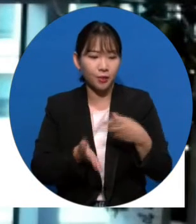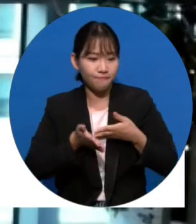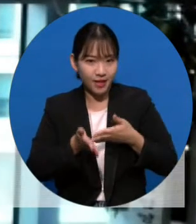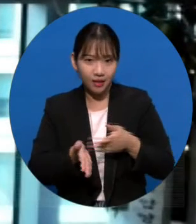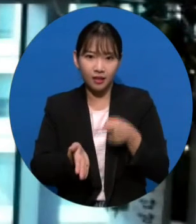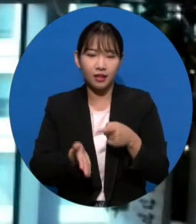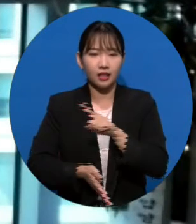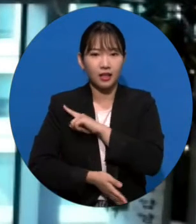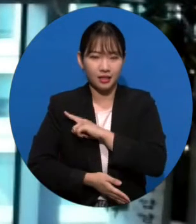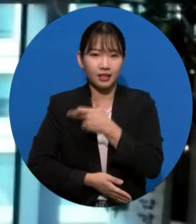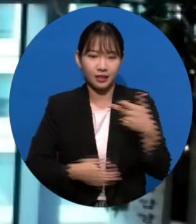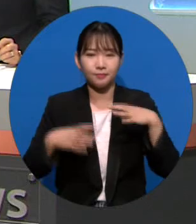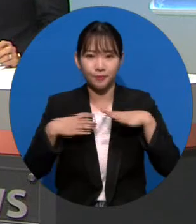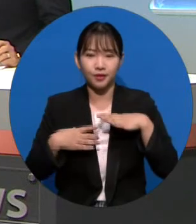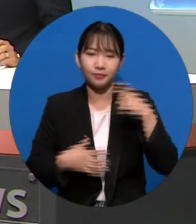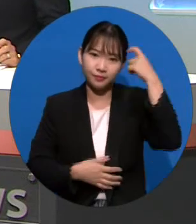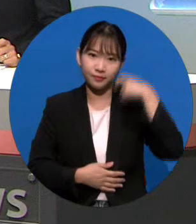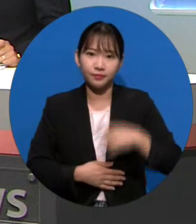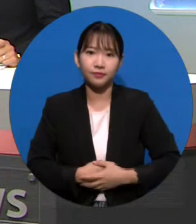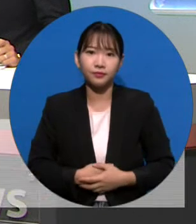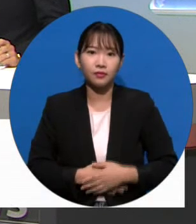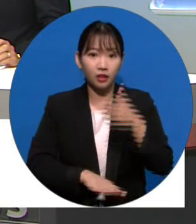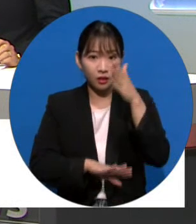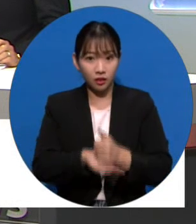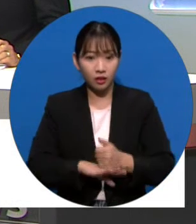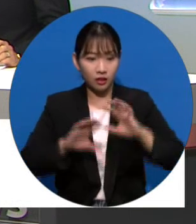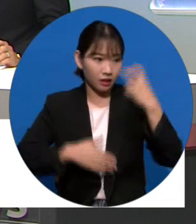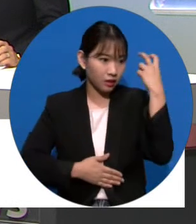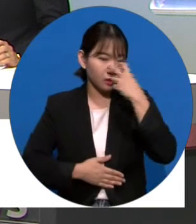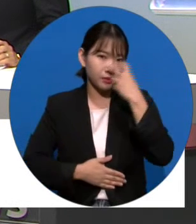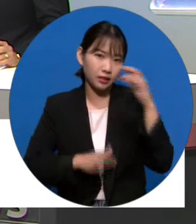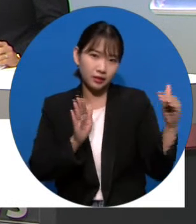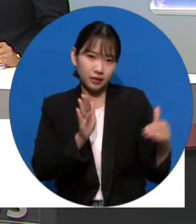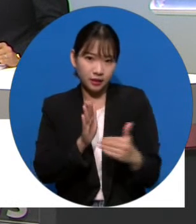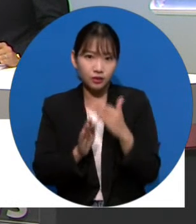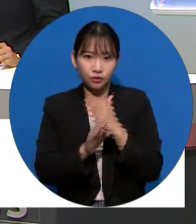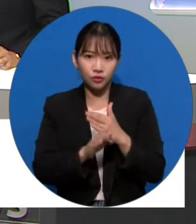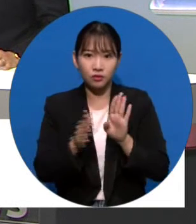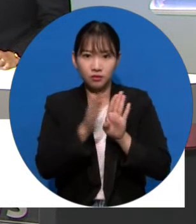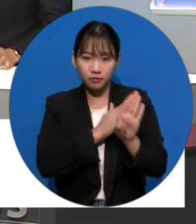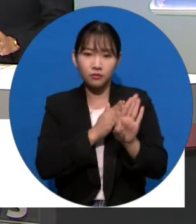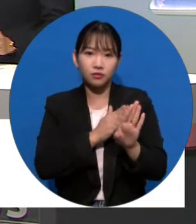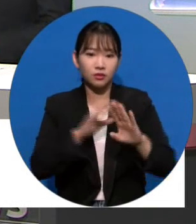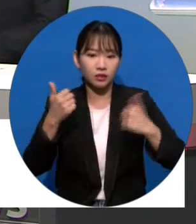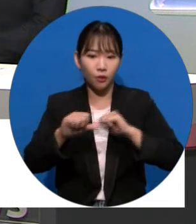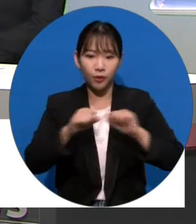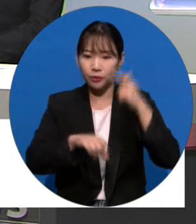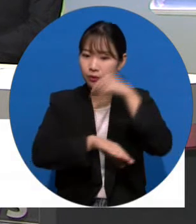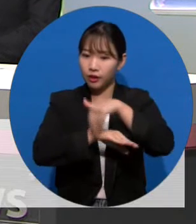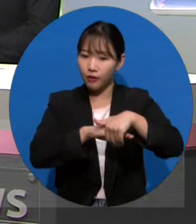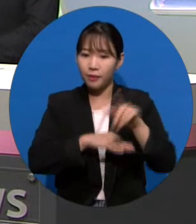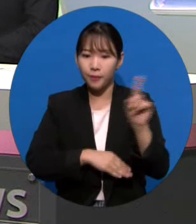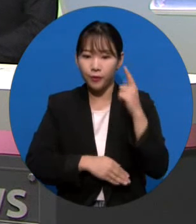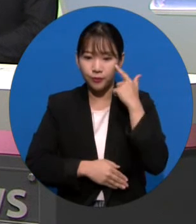촉구했던 것이 가장 그 보람으로 남습니다. 자, 마지막으로 이제 국정감사가 거의 끝나가는데, 앞으로 의정 활동 계획에 대해서